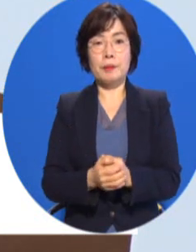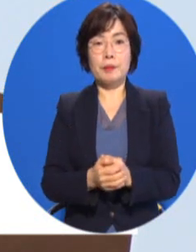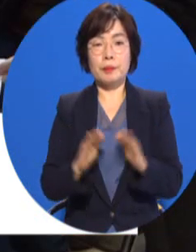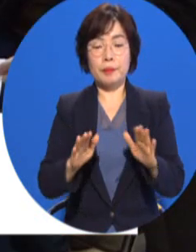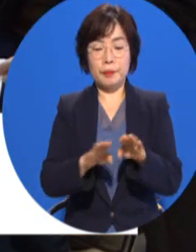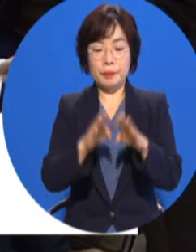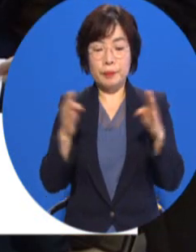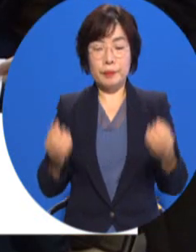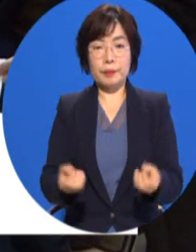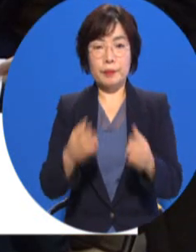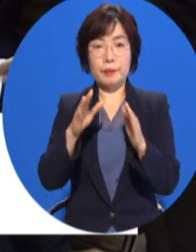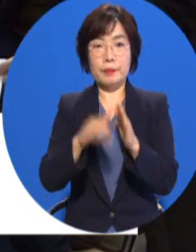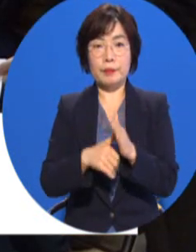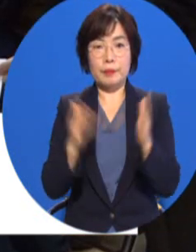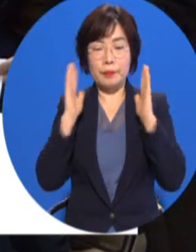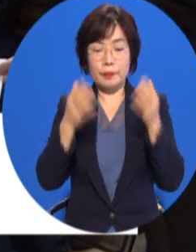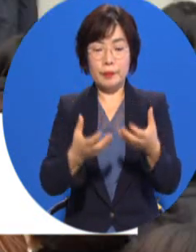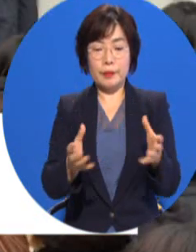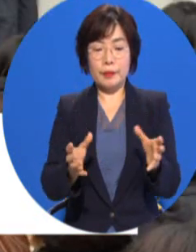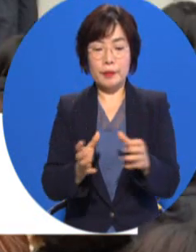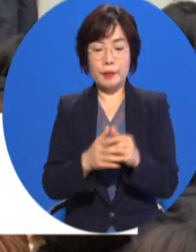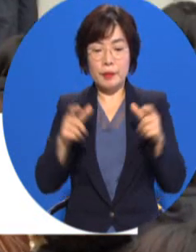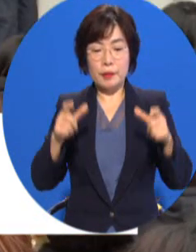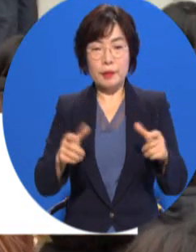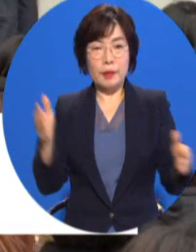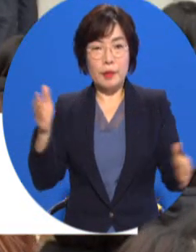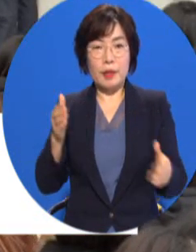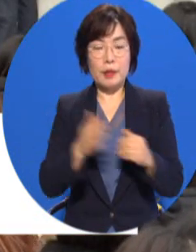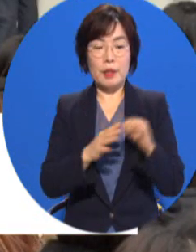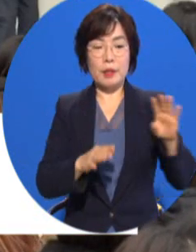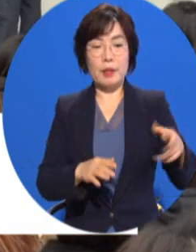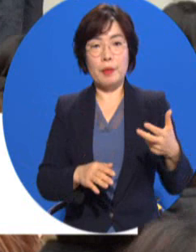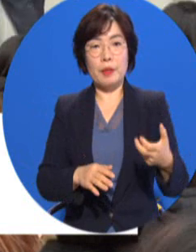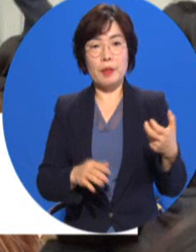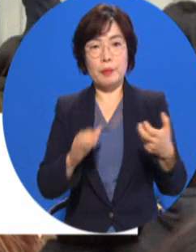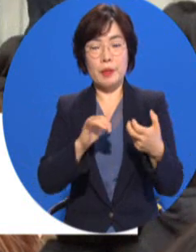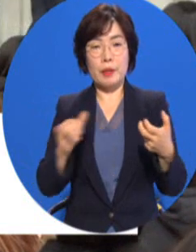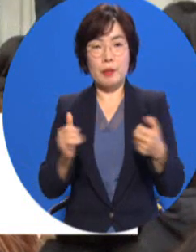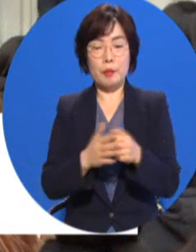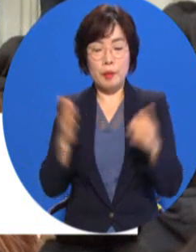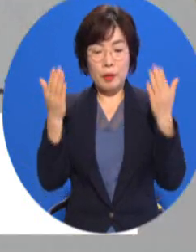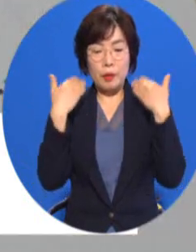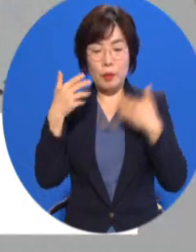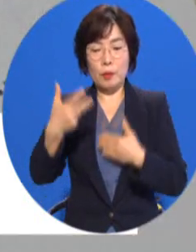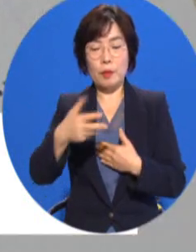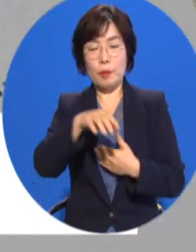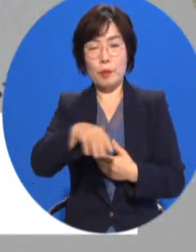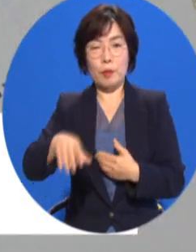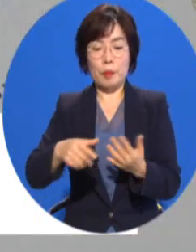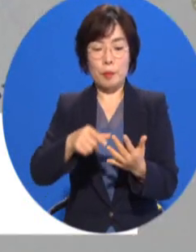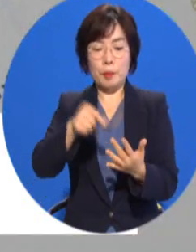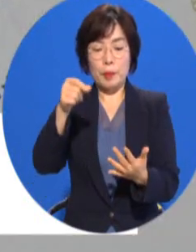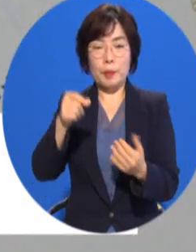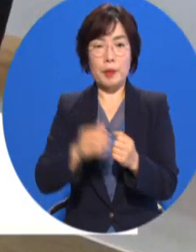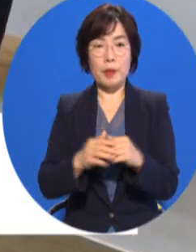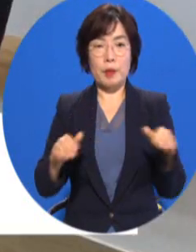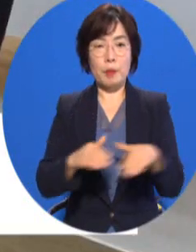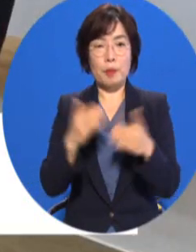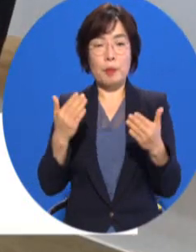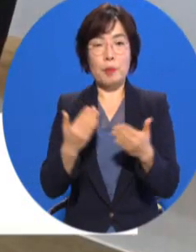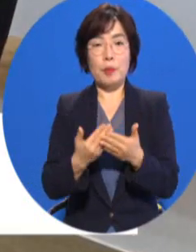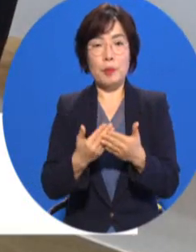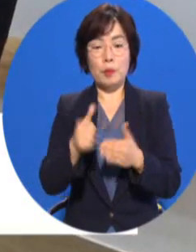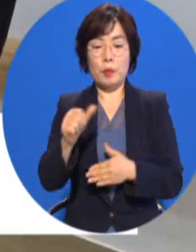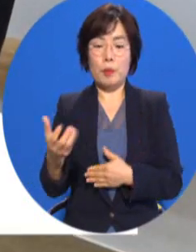오늘 열린 행사에서 장학회는 지역에서 학생 470여 명과 학교 7곳을 선정해 이들에게